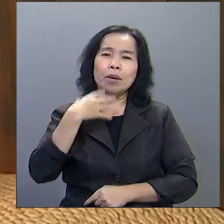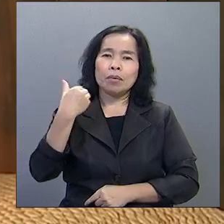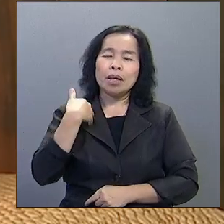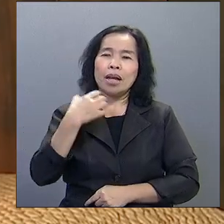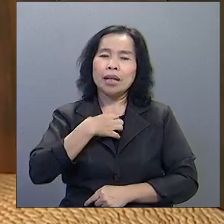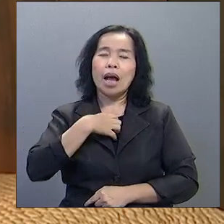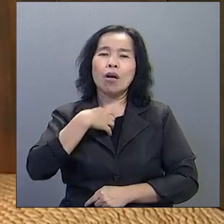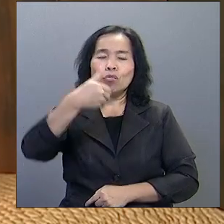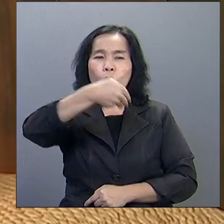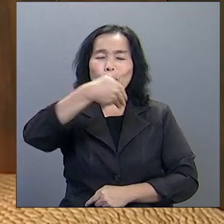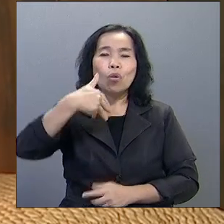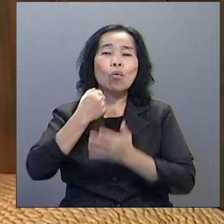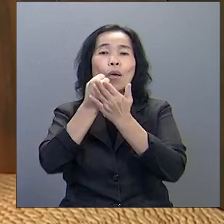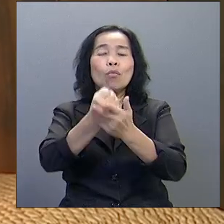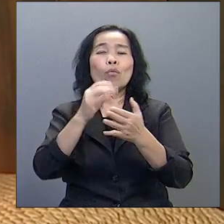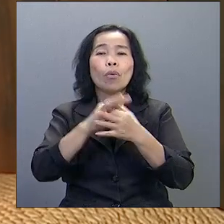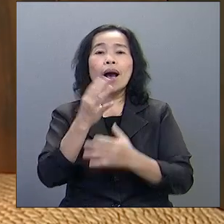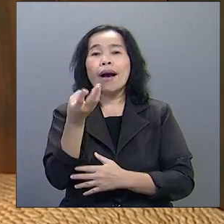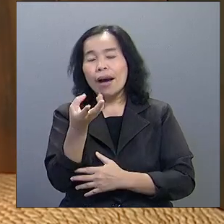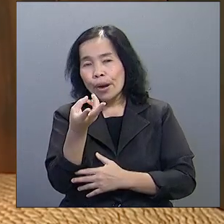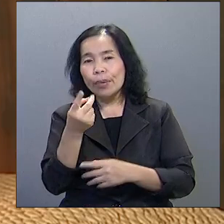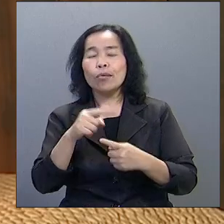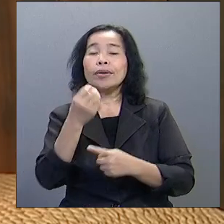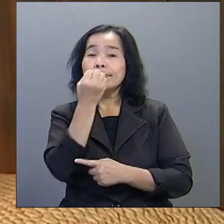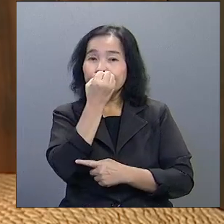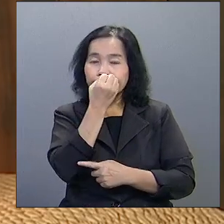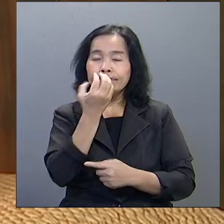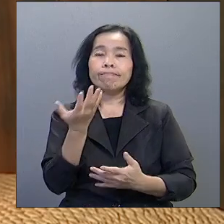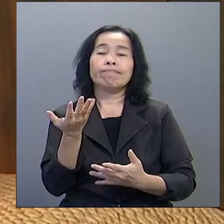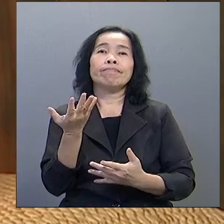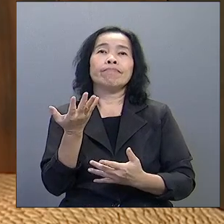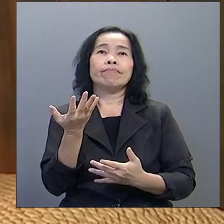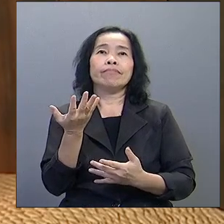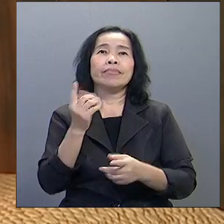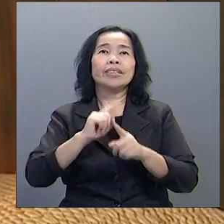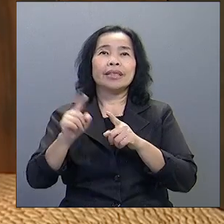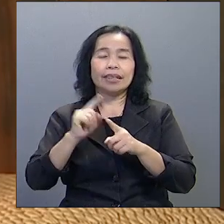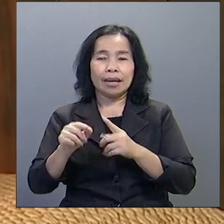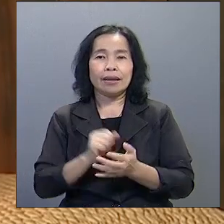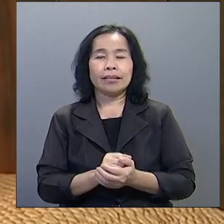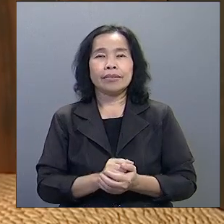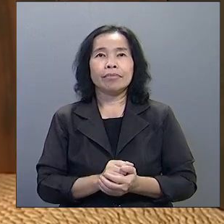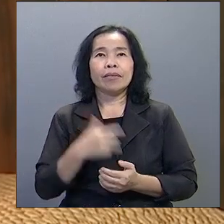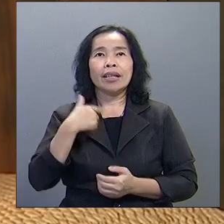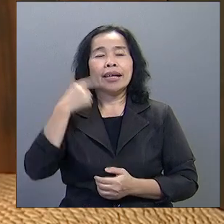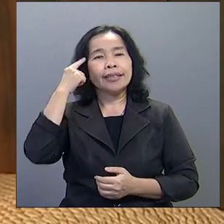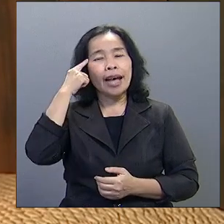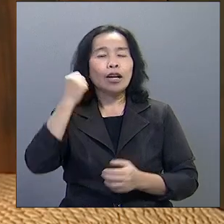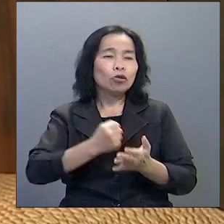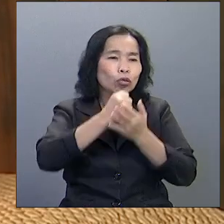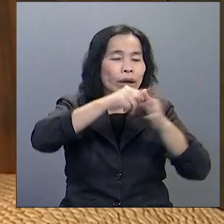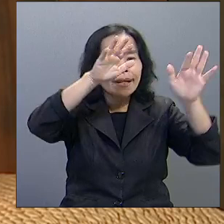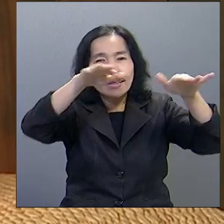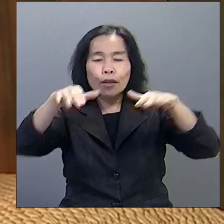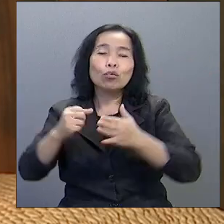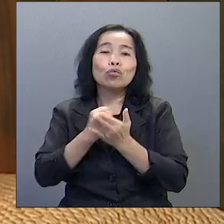ต้องการความช่วยเหลือเรื่องข้าวเรื่องเรื่องอาหารเรื่องพวกเฮะเข้ามาเราก็ระดมทุนกันพอเรา